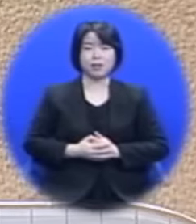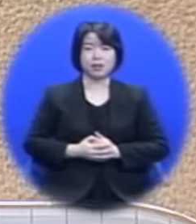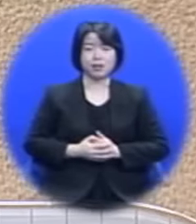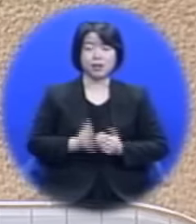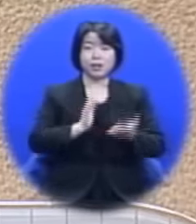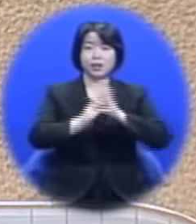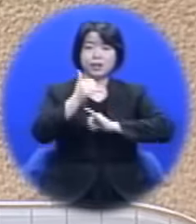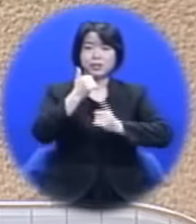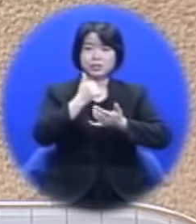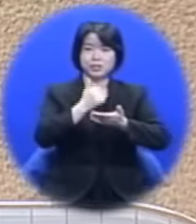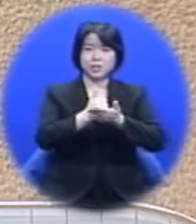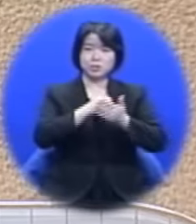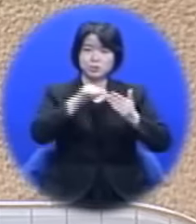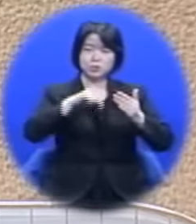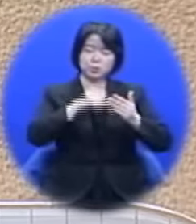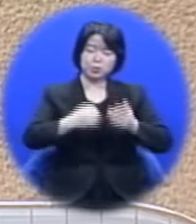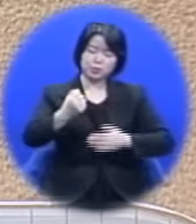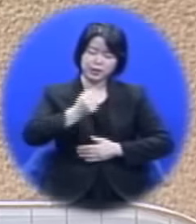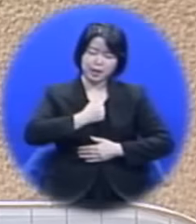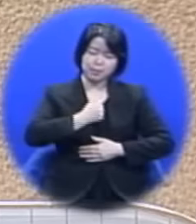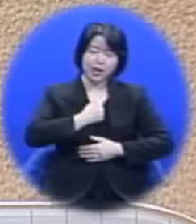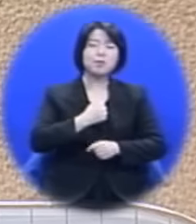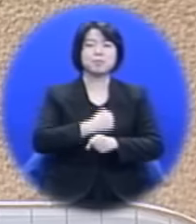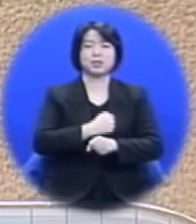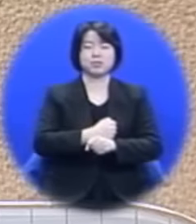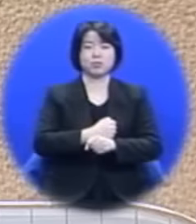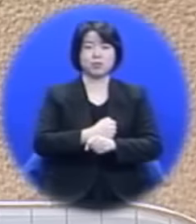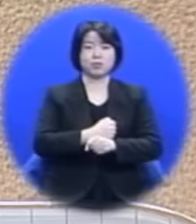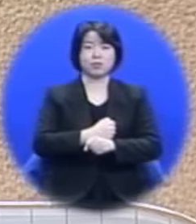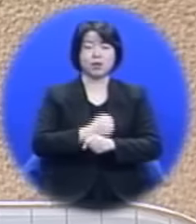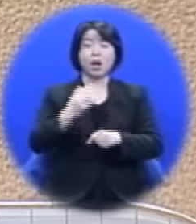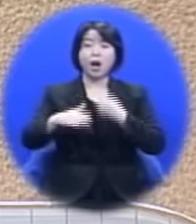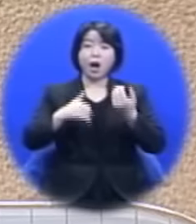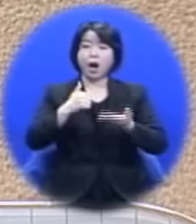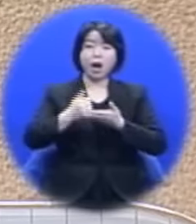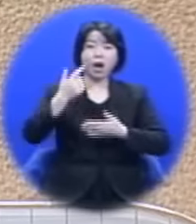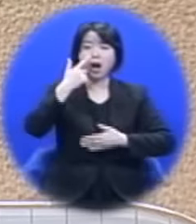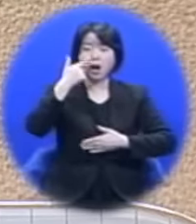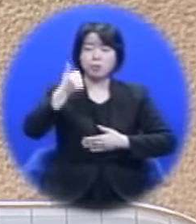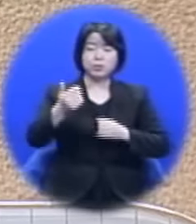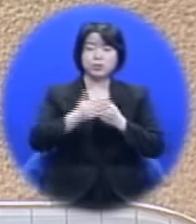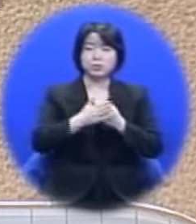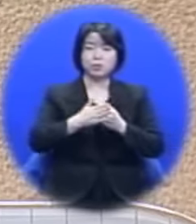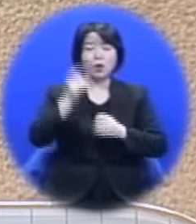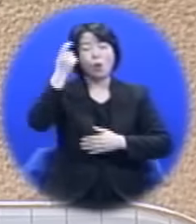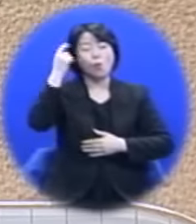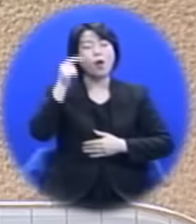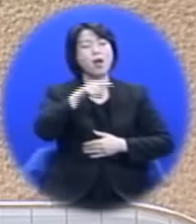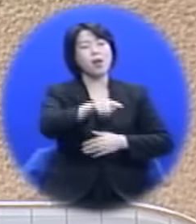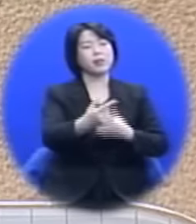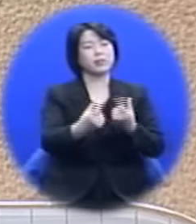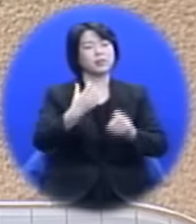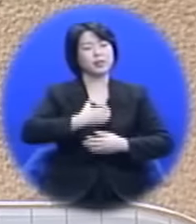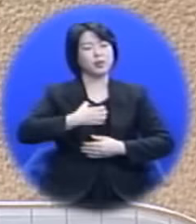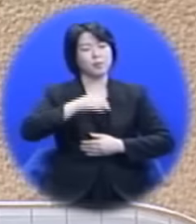예수님이 속이 타시는 거예요 하나님이 아버지신데 왜 그렇게